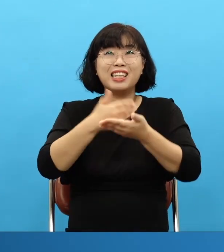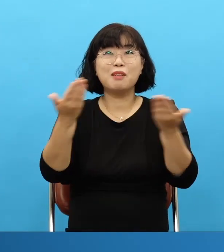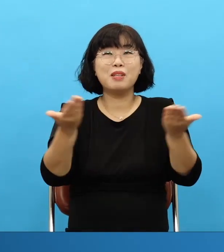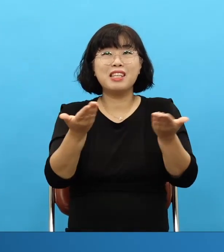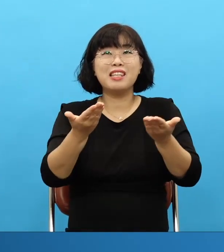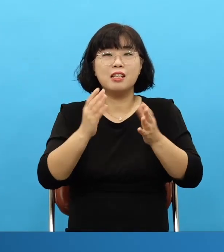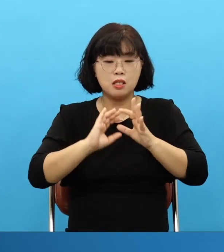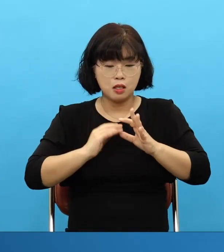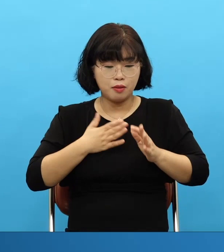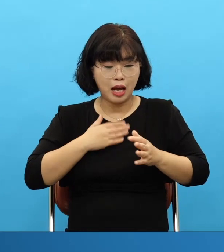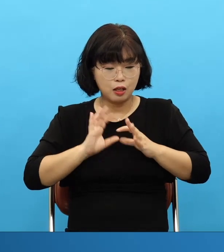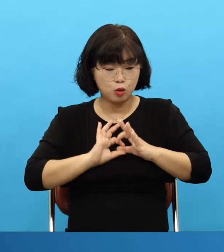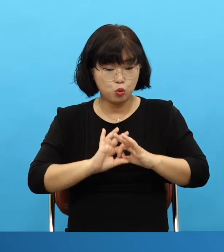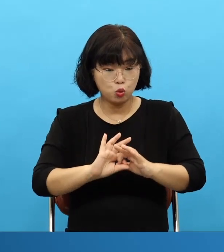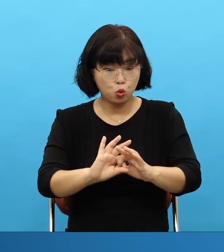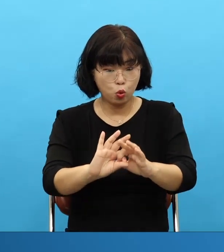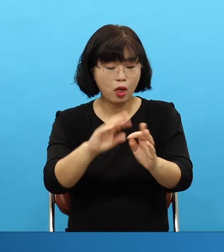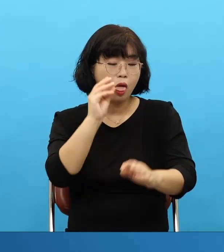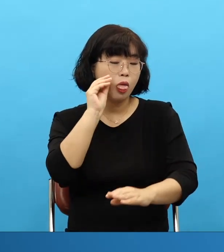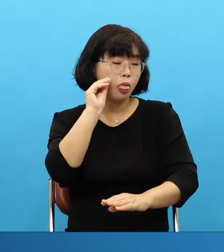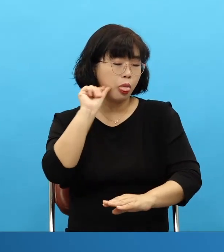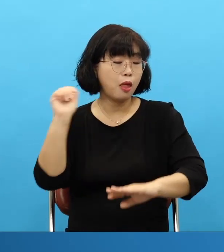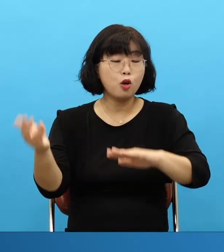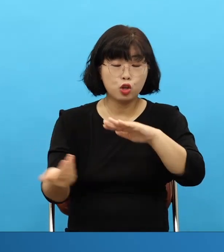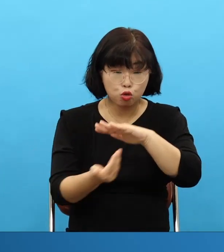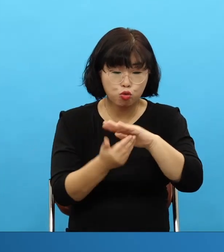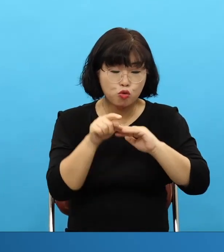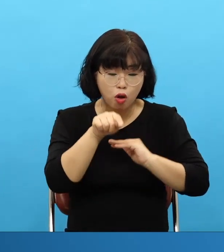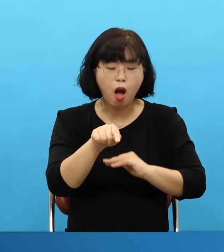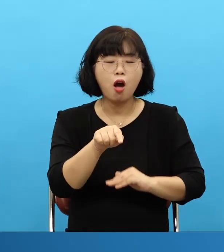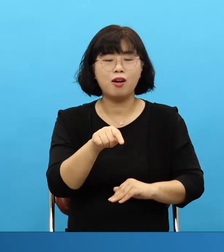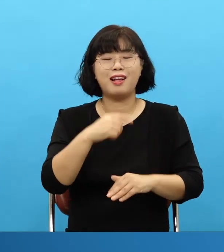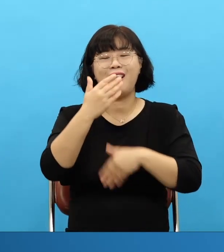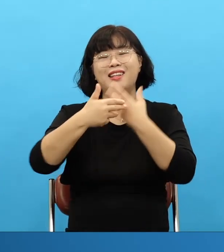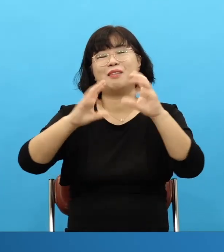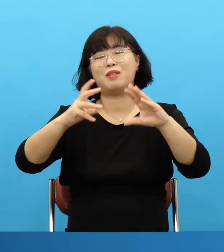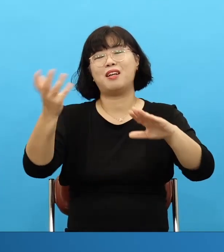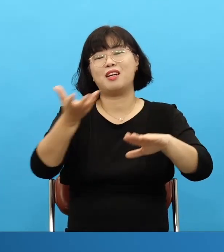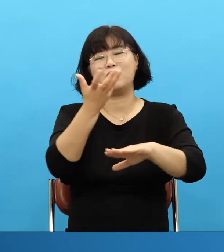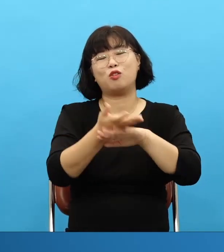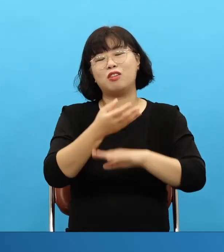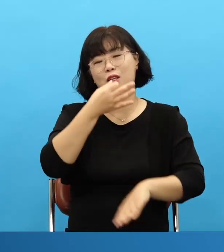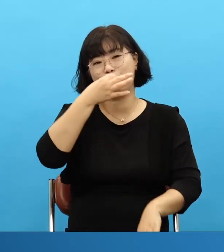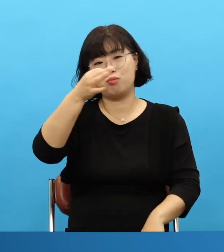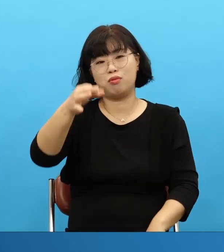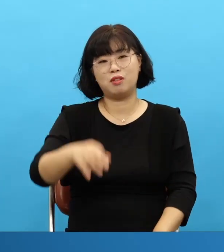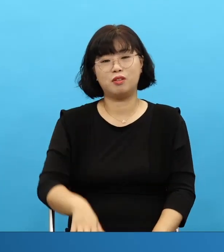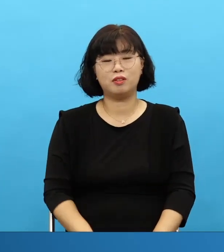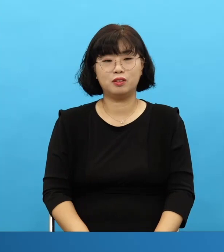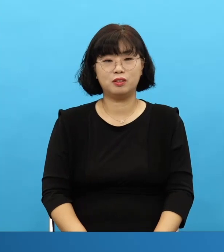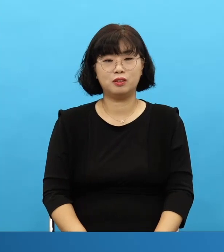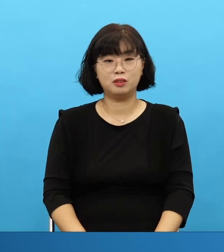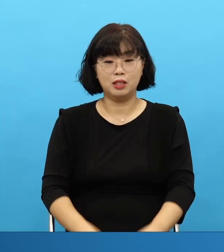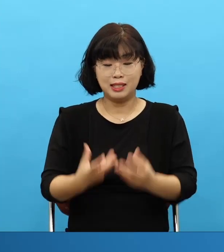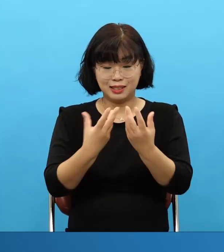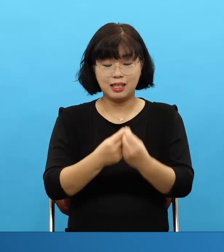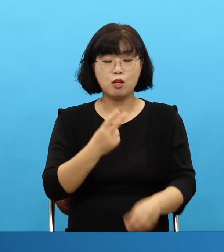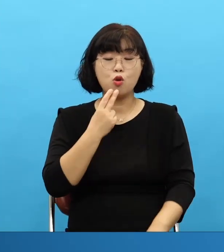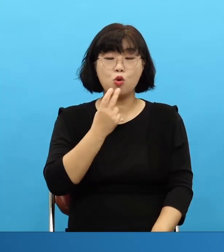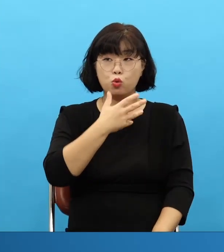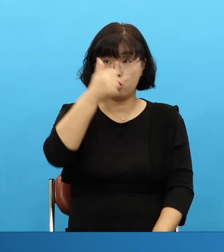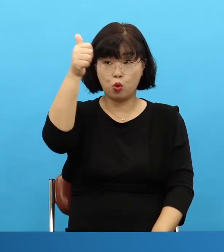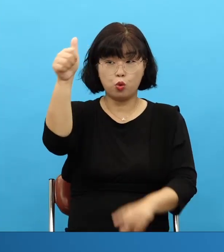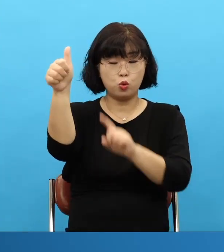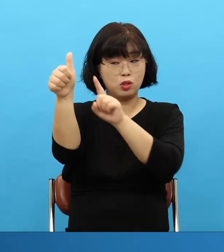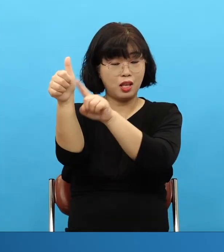그래서 여호와께서 요셉과 함께 하심으로 그랬잖아요. That's why it says the Lord was with 하나님이다. Joseph.